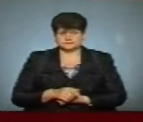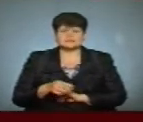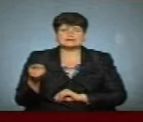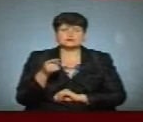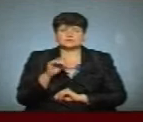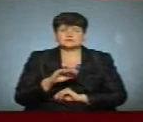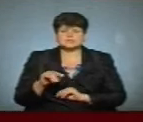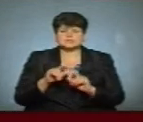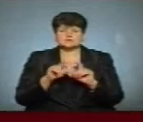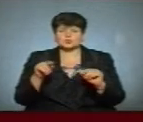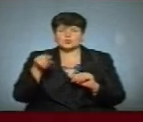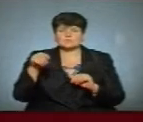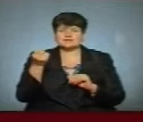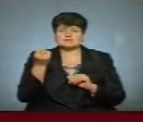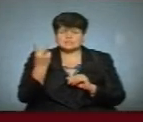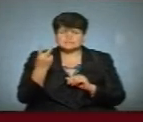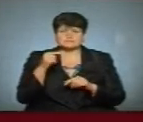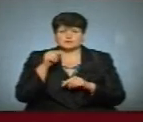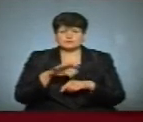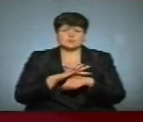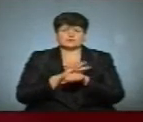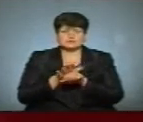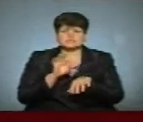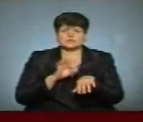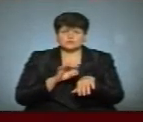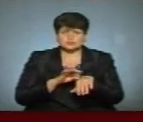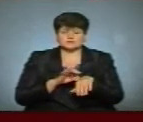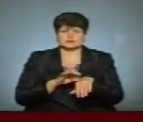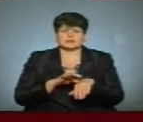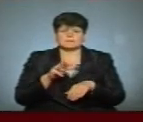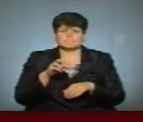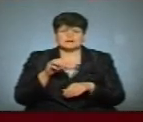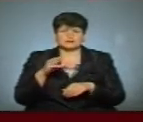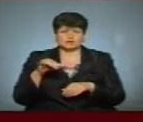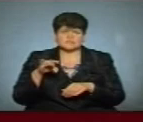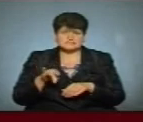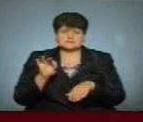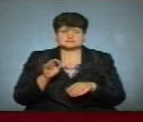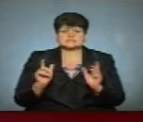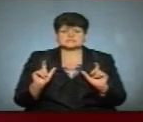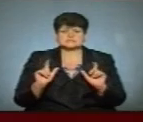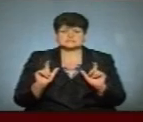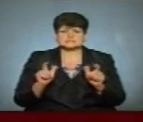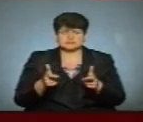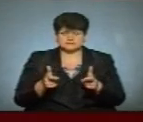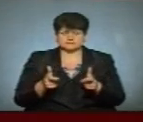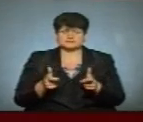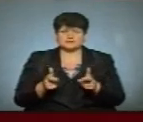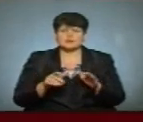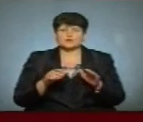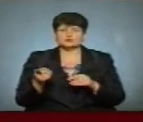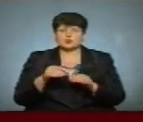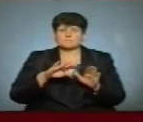Тернопільський дитсадок номер 12, в якому на COVID-19 захворіла методистка, закрили на карантин. У Тернополі після